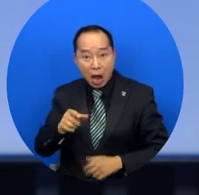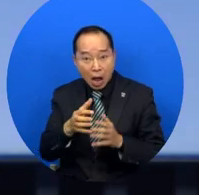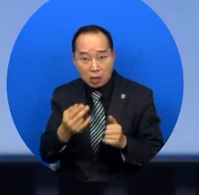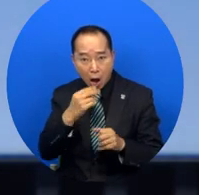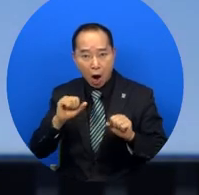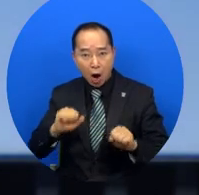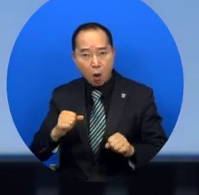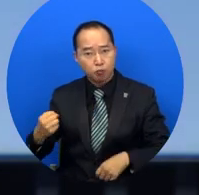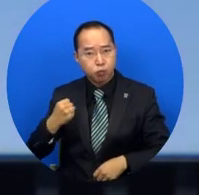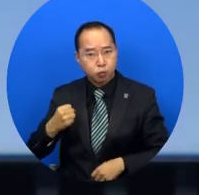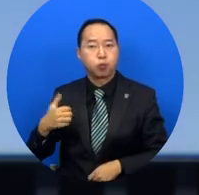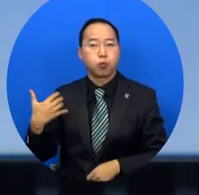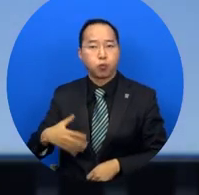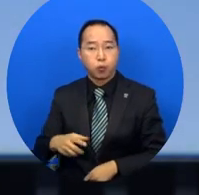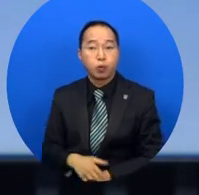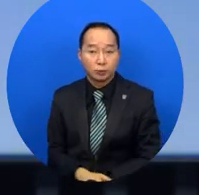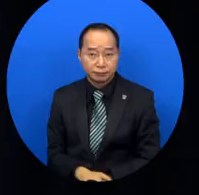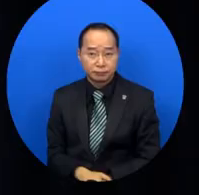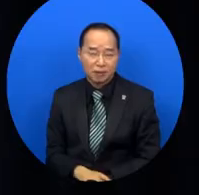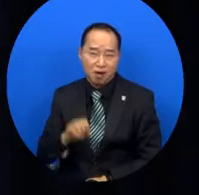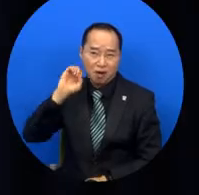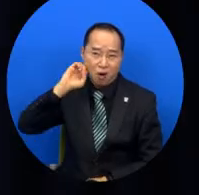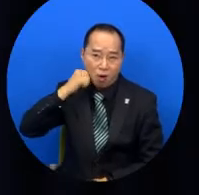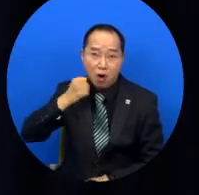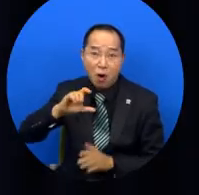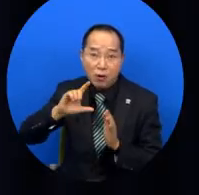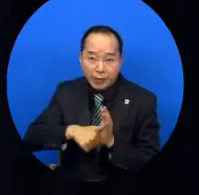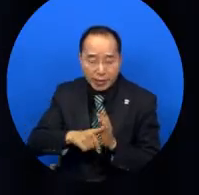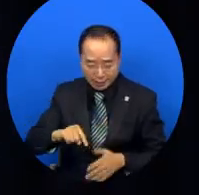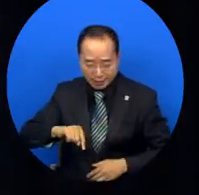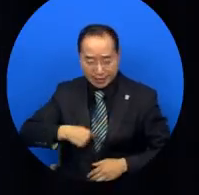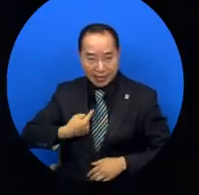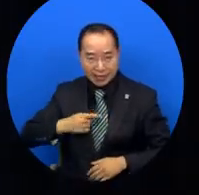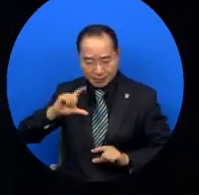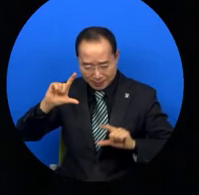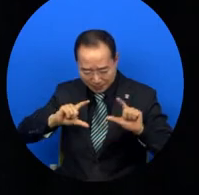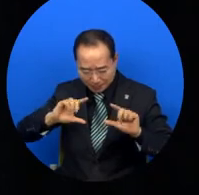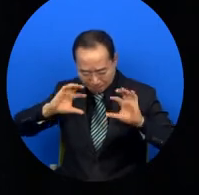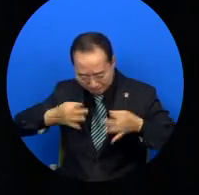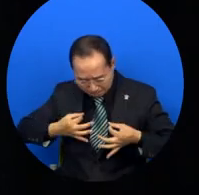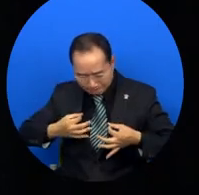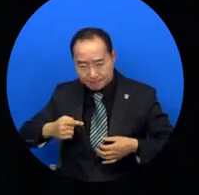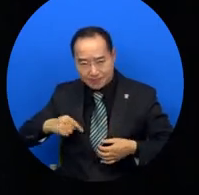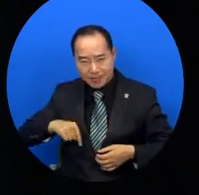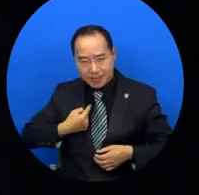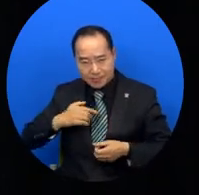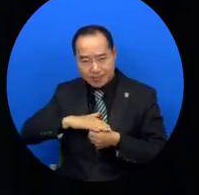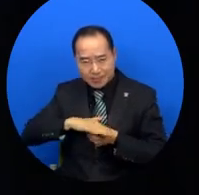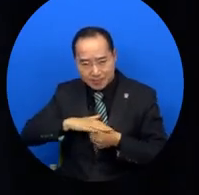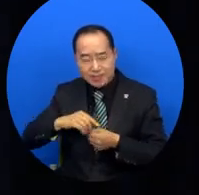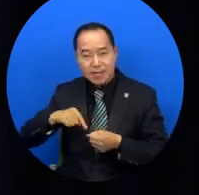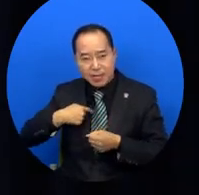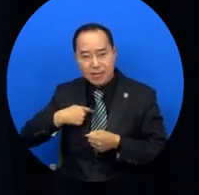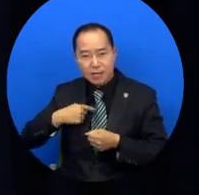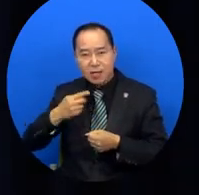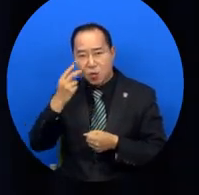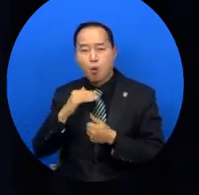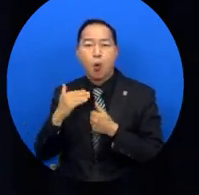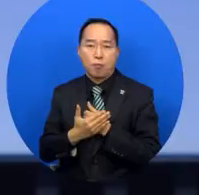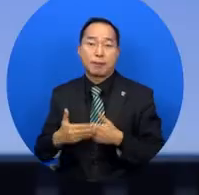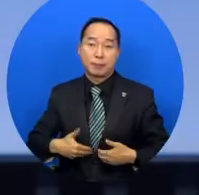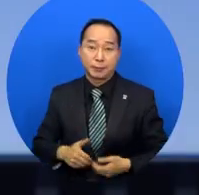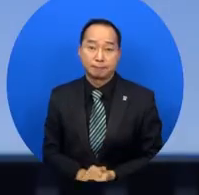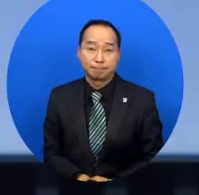더 강하다는 의미일 겁니다. 힘들 때일수록 나 자신을 아껴주고 돌봐줘야겠다는 생각이